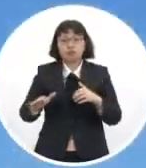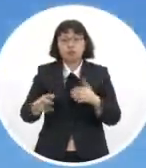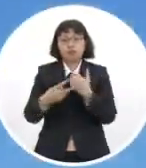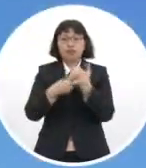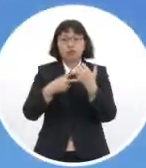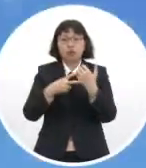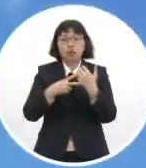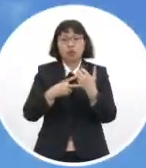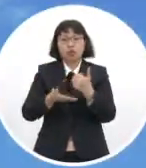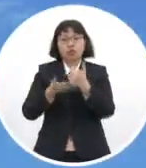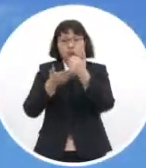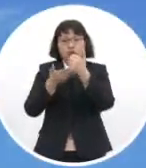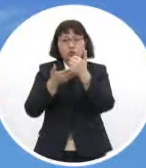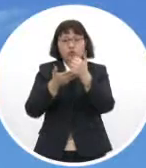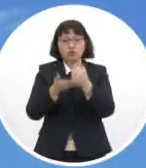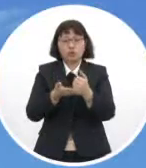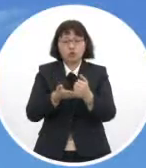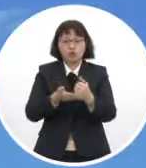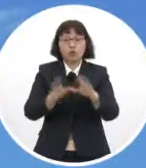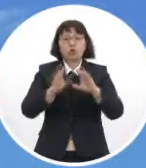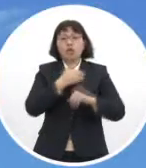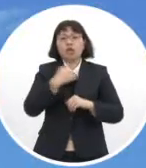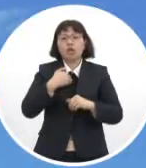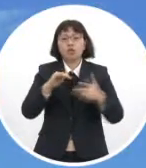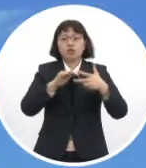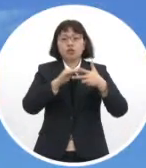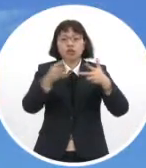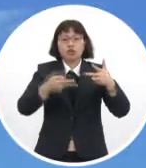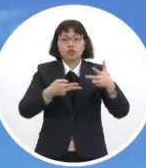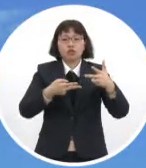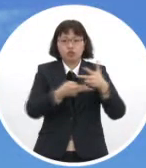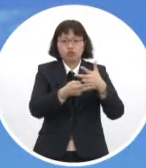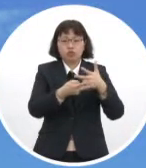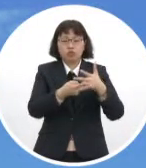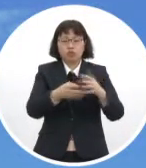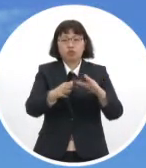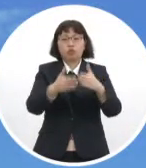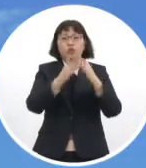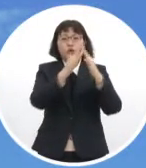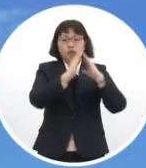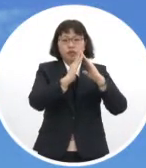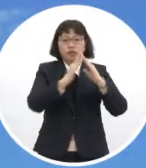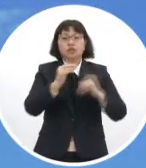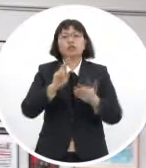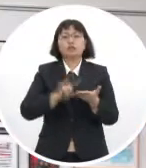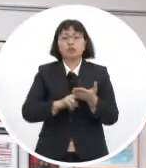スを受けられる入所施設を設置することが決まったよ。